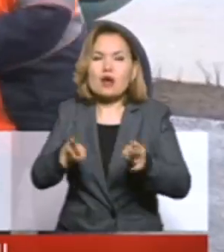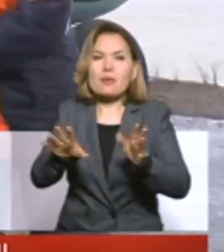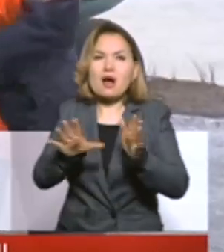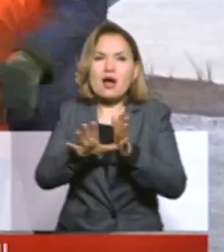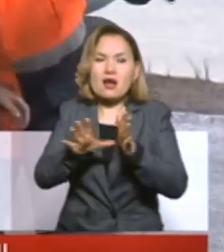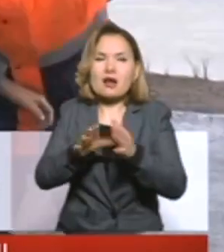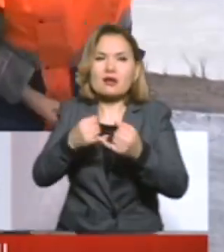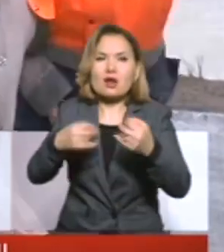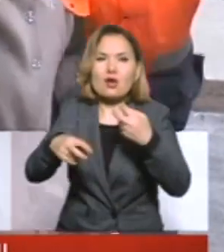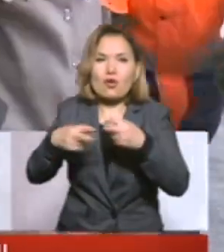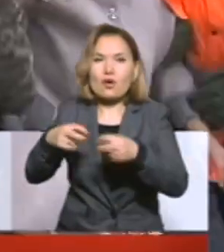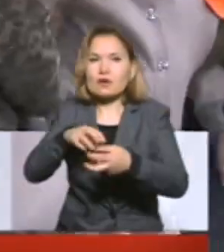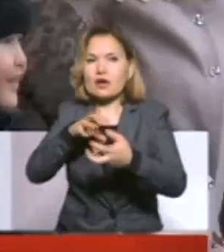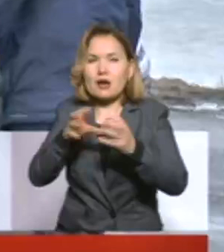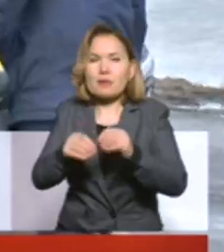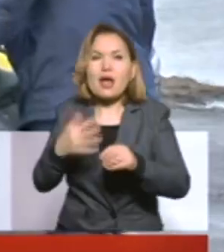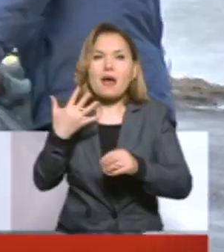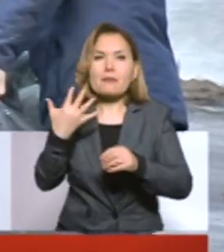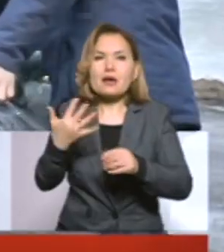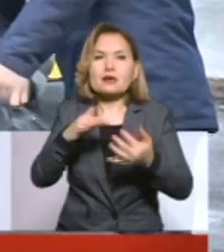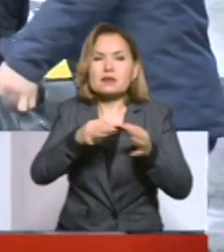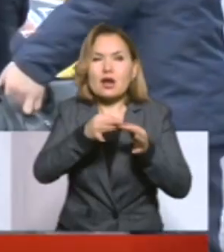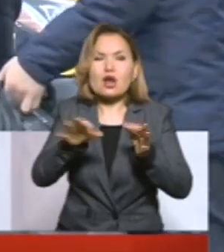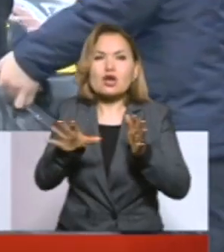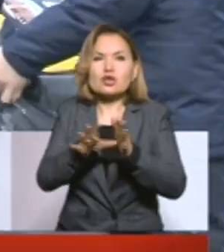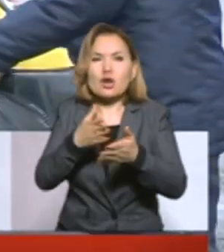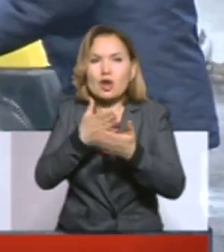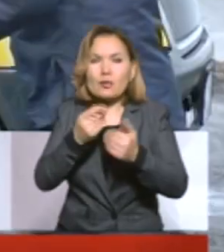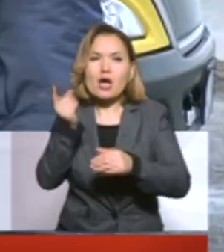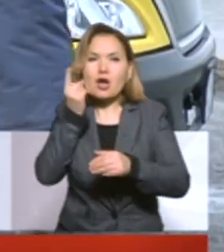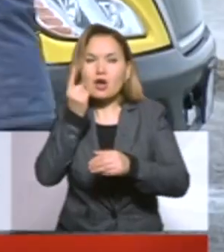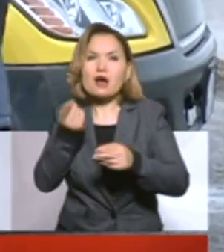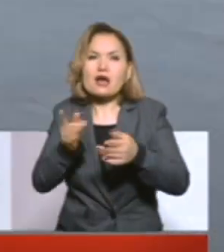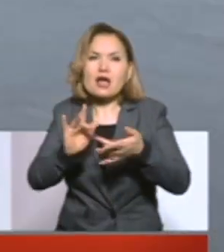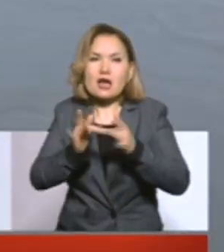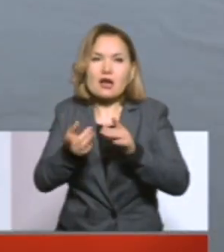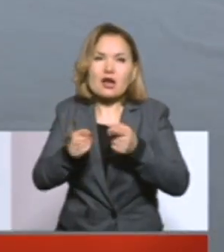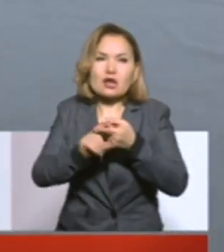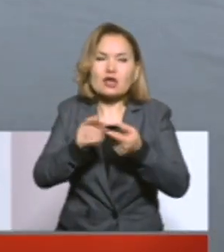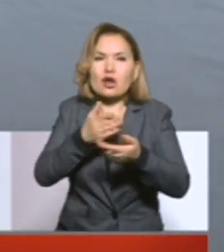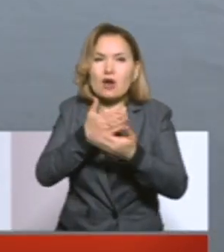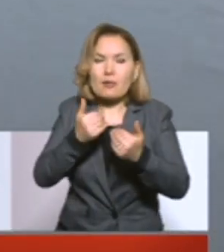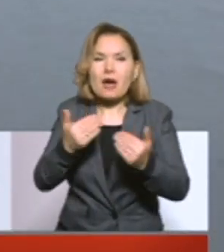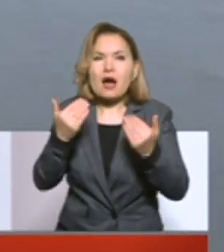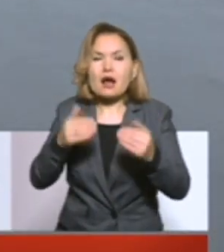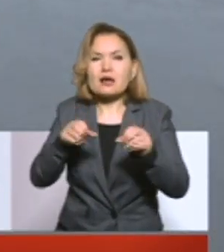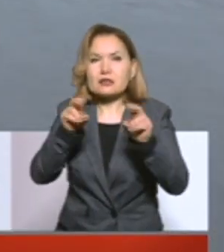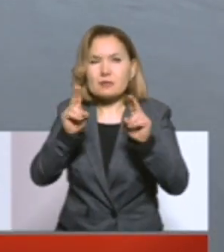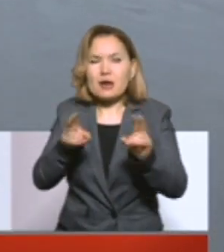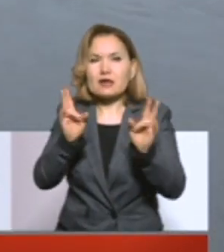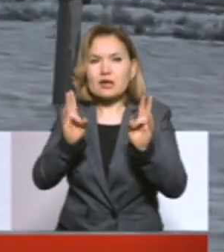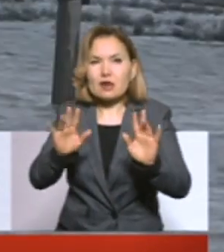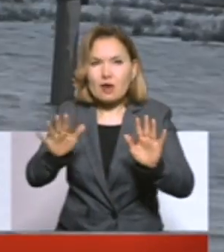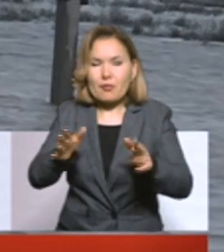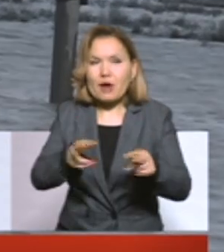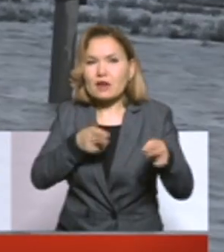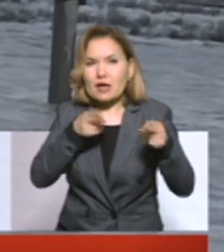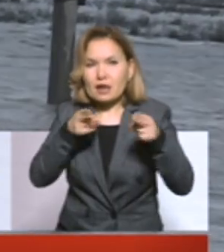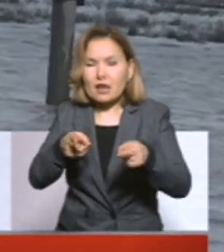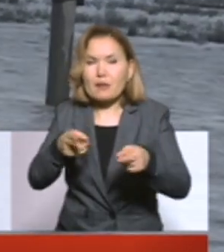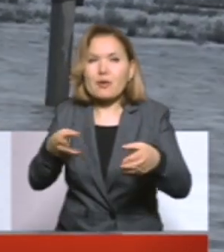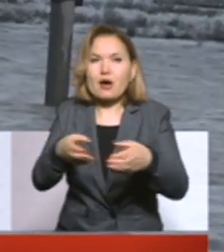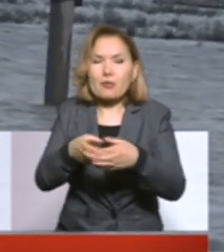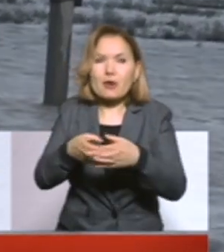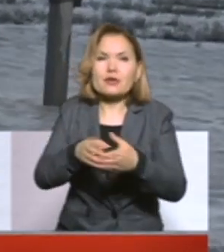су басты. Салдарынан 5 елді мекен жарықсыз, ұялы байланысыз қалды. Қазір апат орны қалпына келтіріліп жатыр. Су басқан